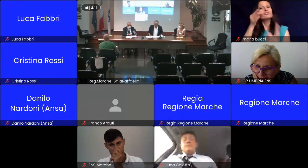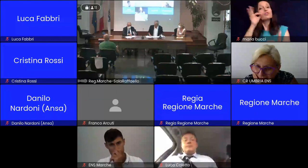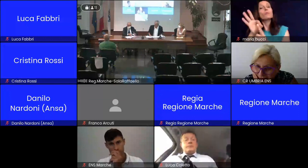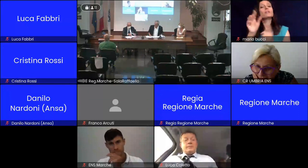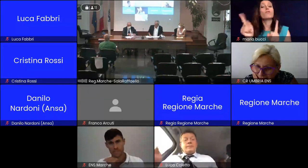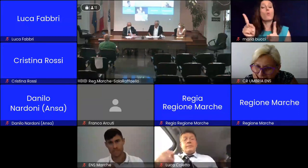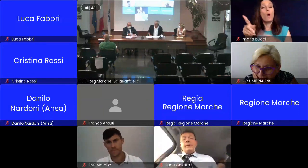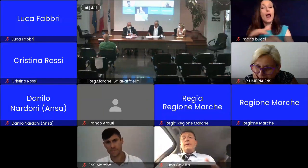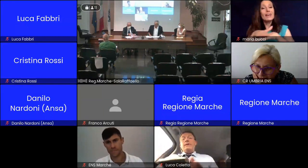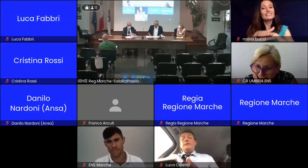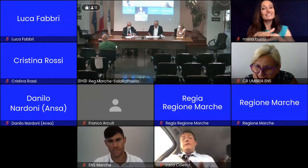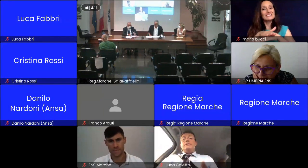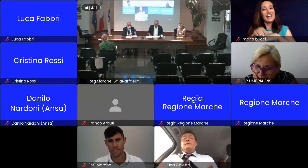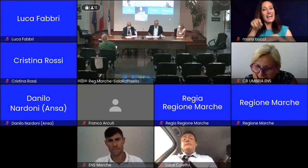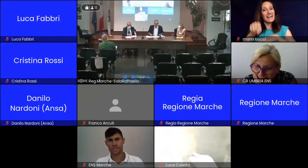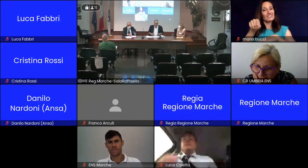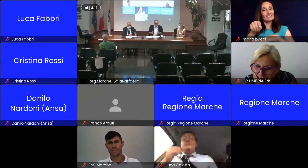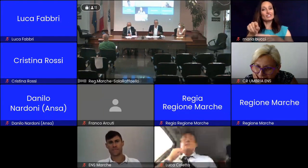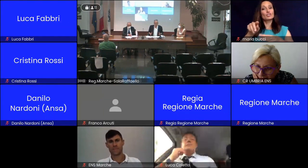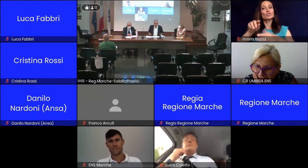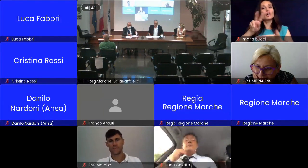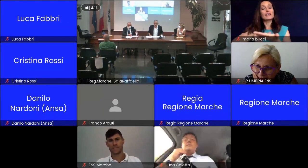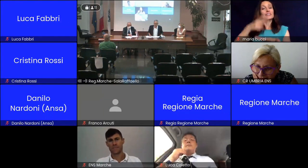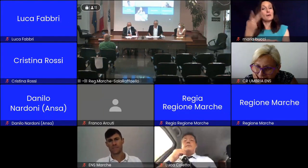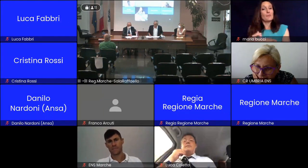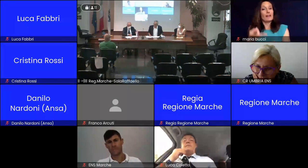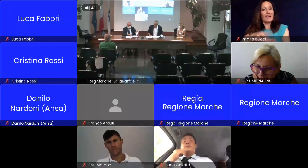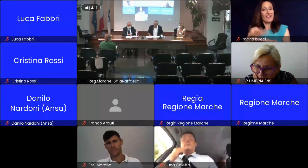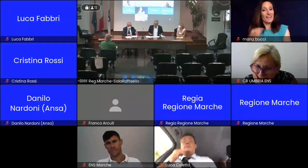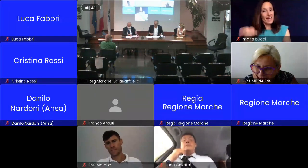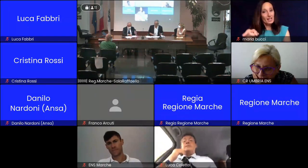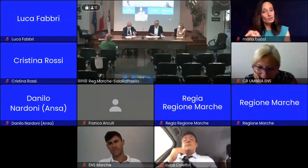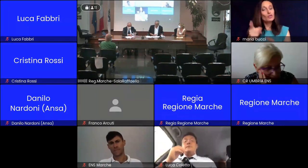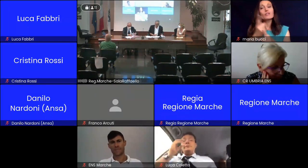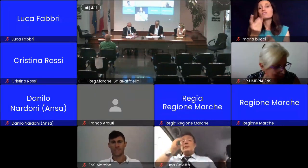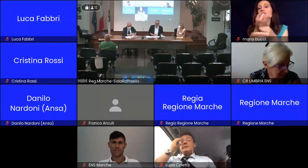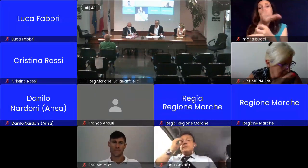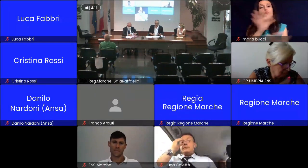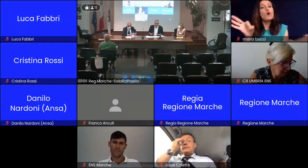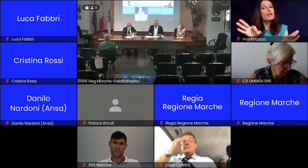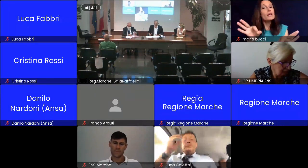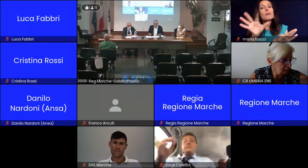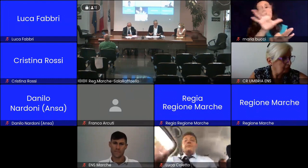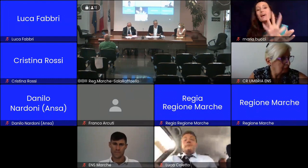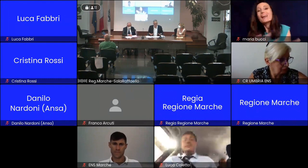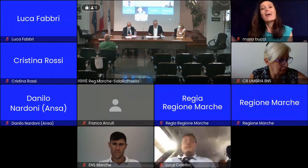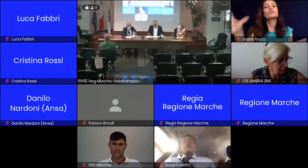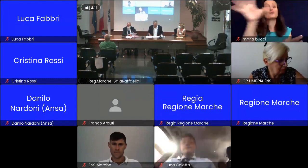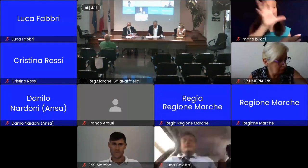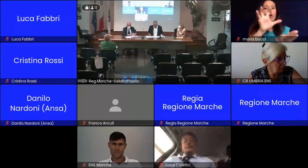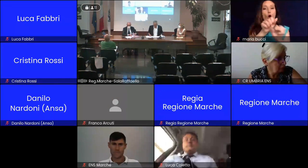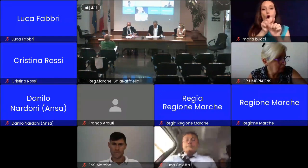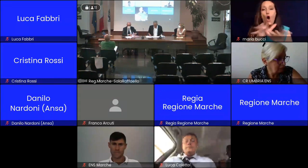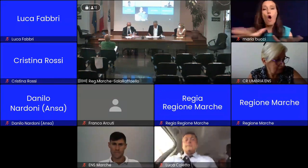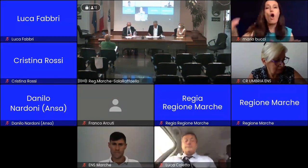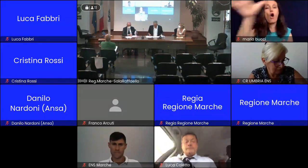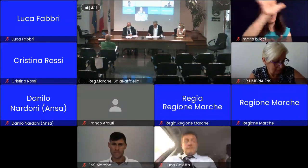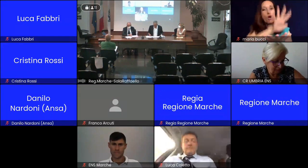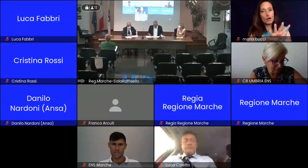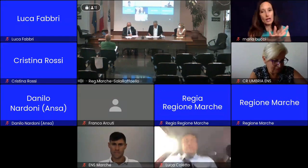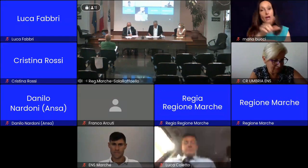nelle strutture di accoglienza informativa, venisse reso disponibile o in presenza, ma anche a distanza, poi vedremo